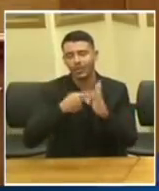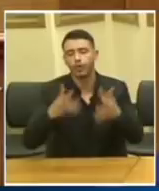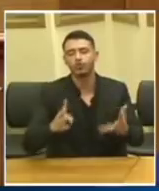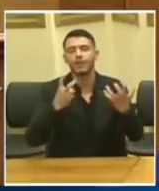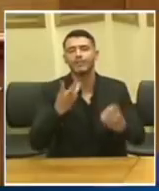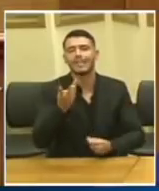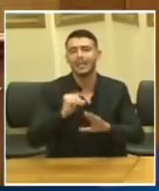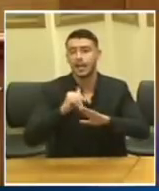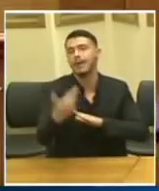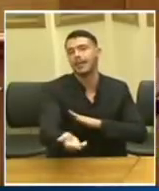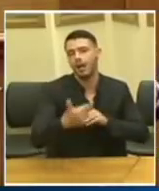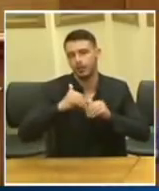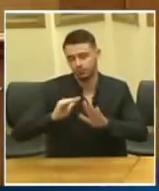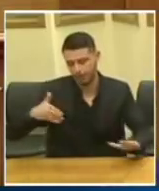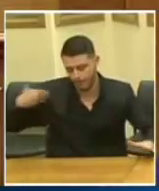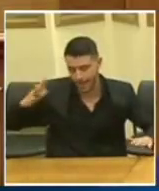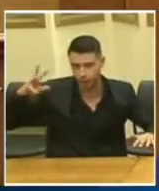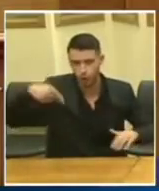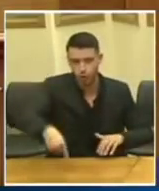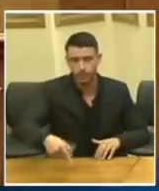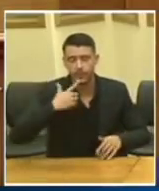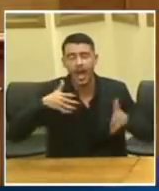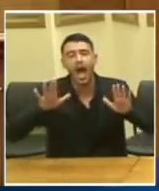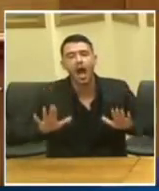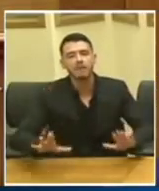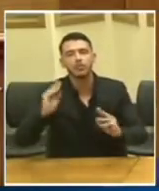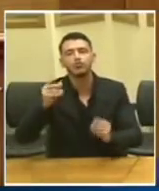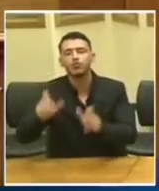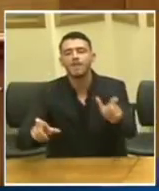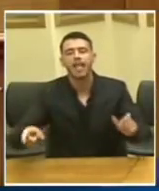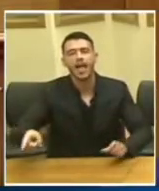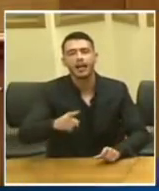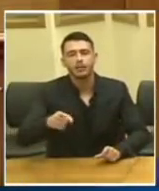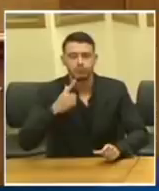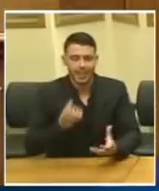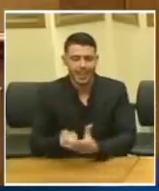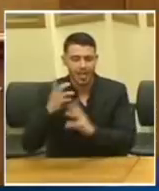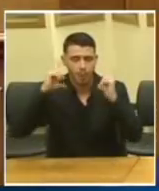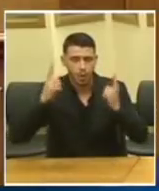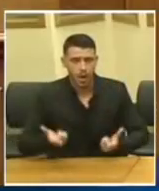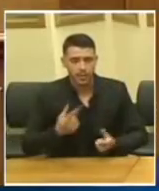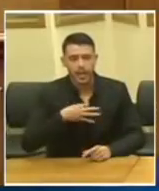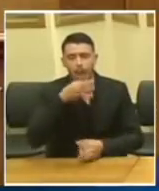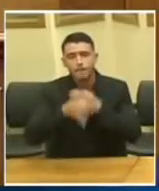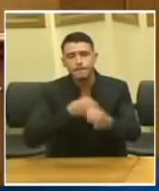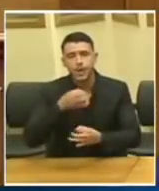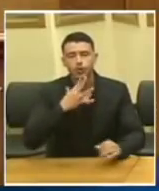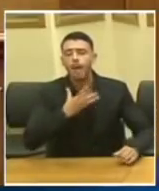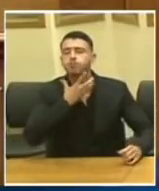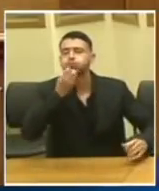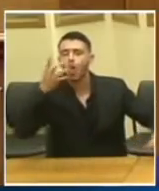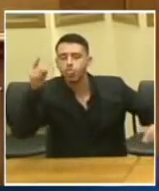Αφήσατε τους βουλευτές σας, δεν ξέρω αν τους παρακινήσατε κιόλας, να ομιλούν για προδότες, για προδοσίες,